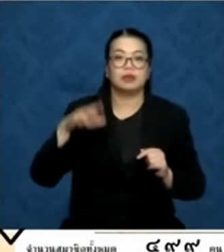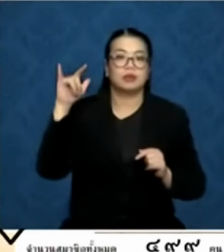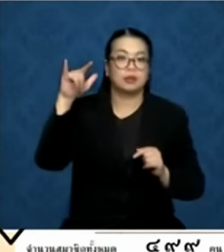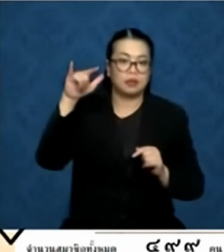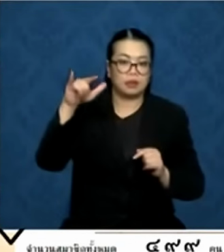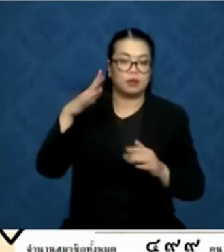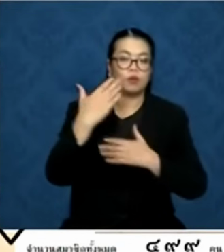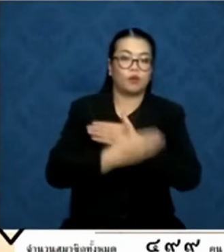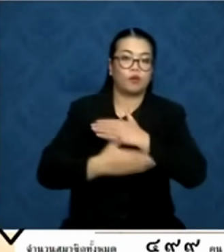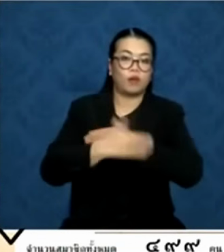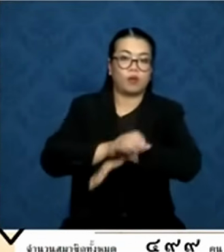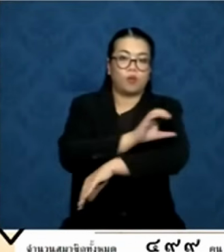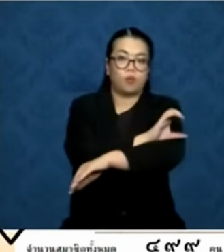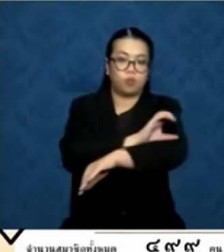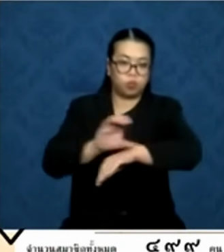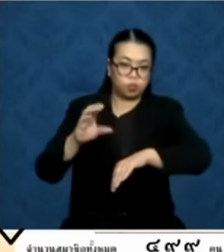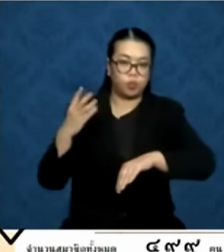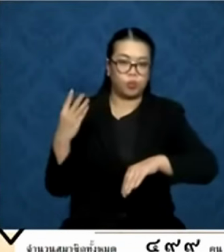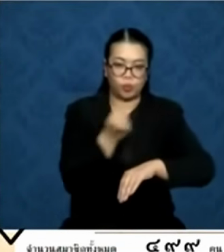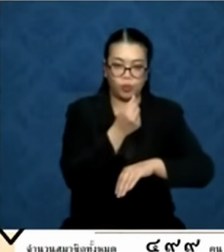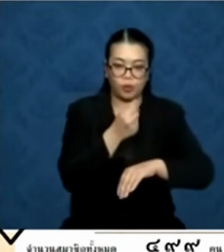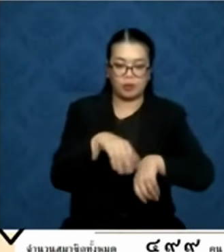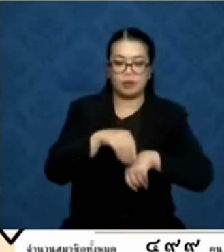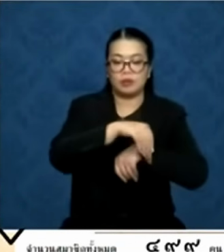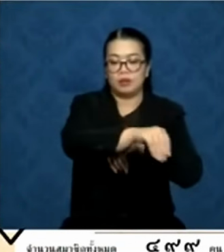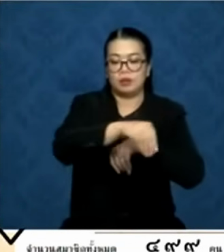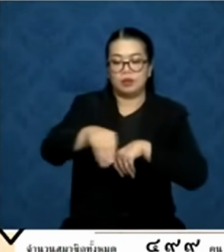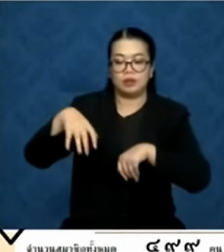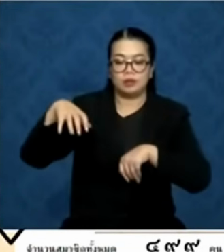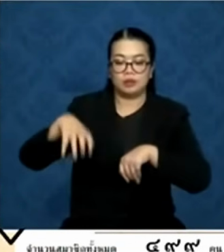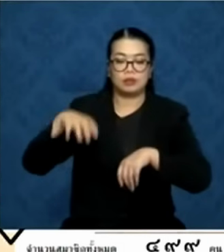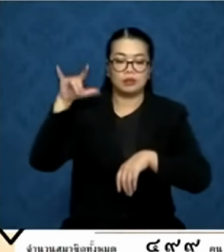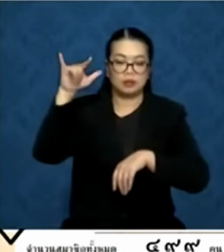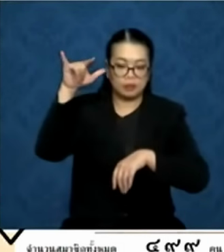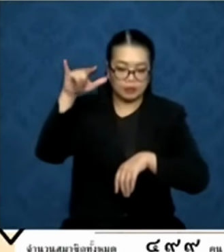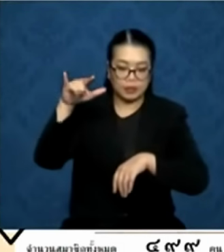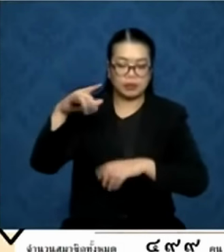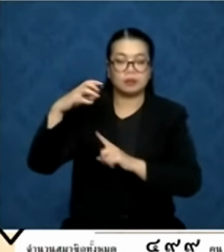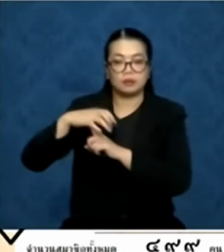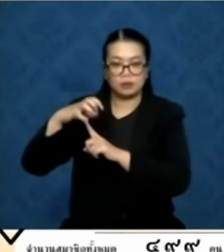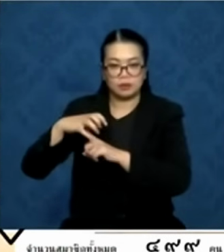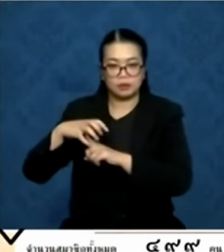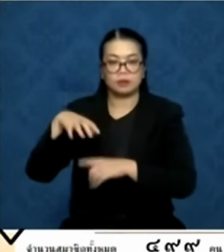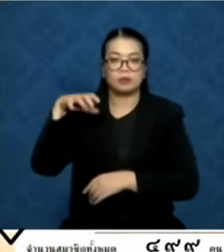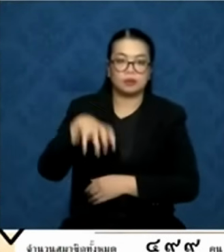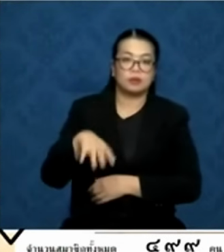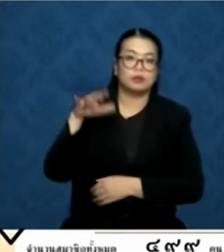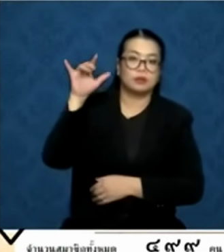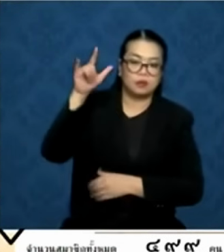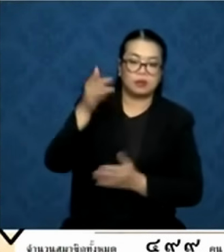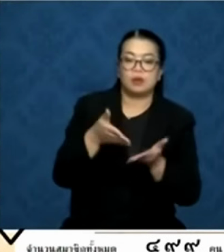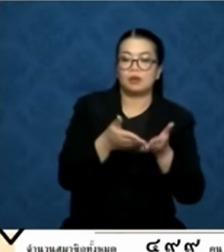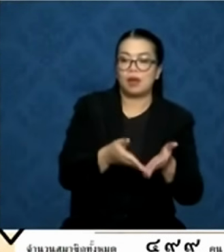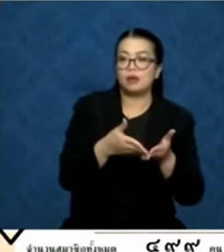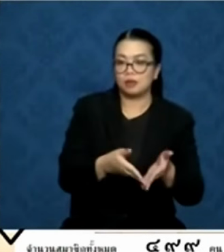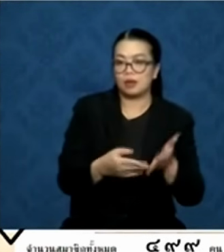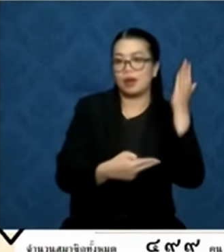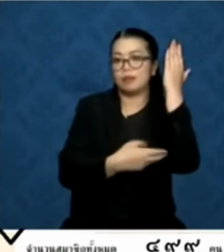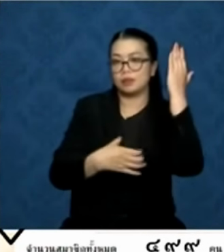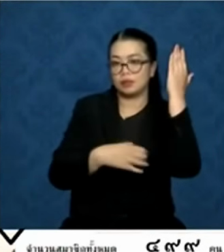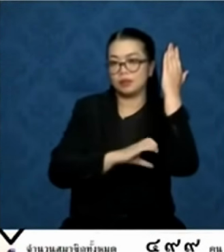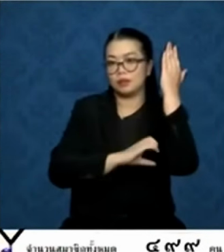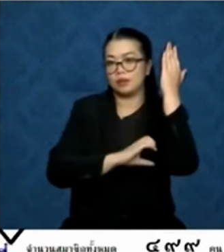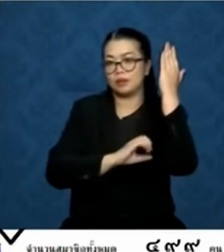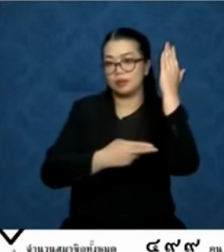ช่นรถไฟความเร็วสูงเชื่อม3สนามบินสนามบินอู่ตะเภาท่าเรือแหลมฉบังระยะ